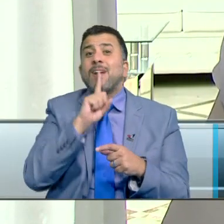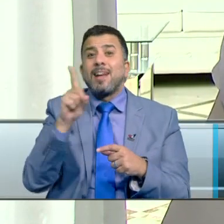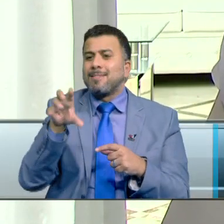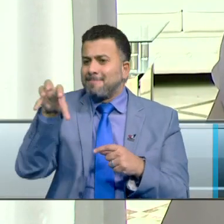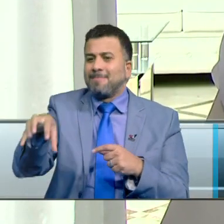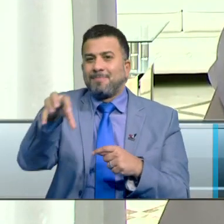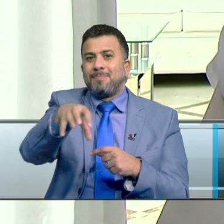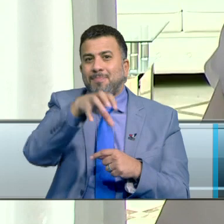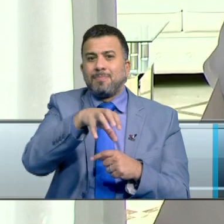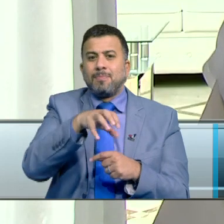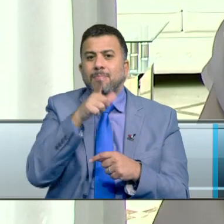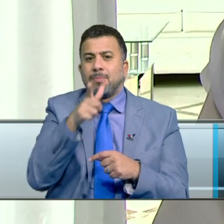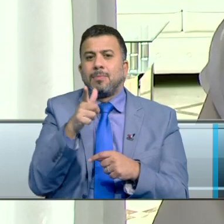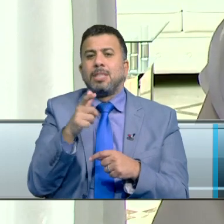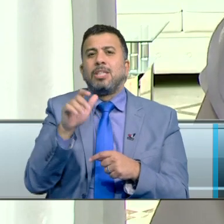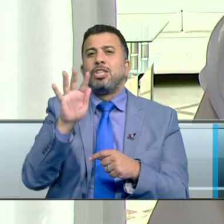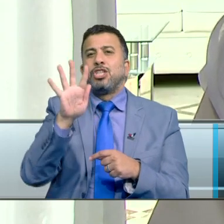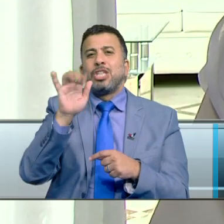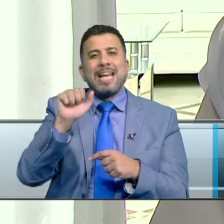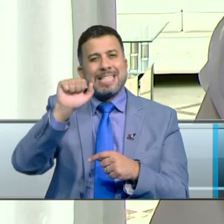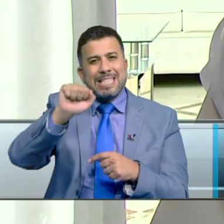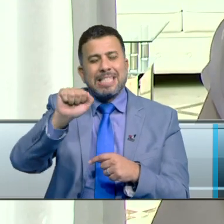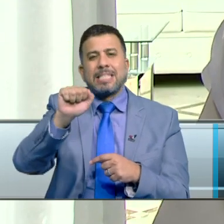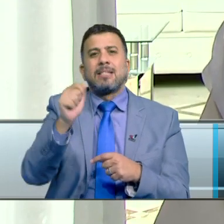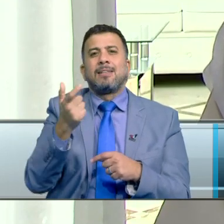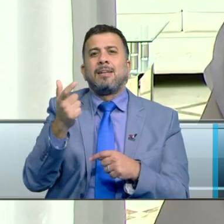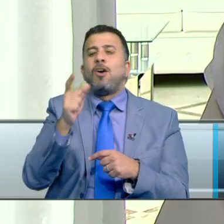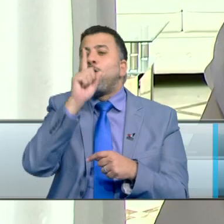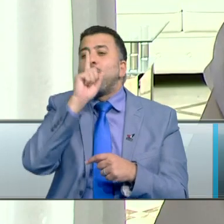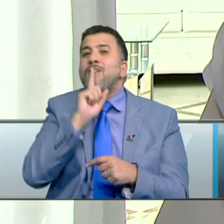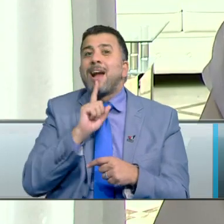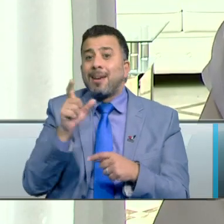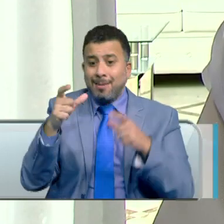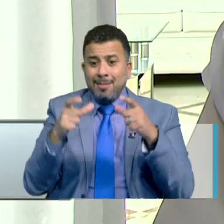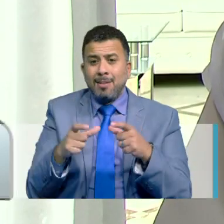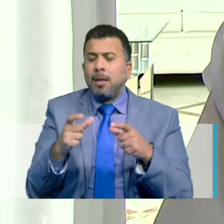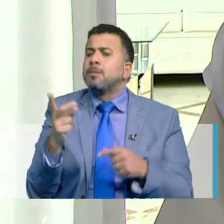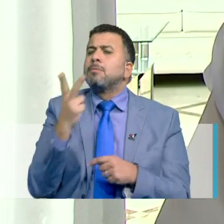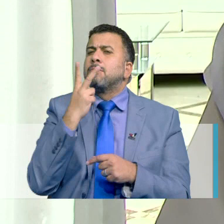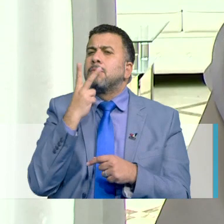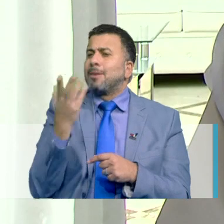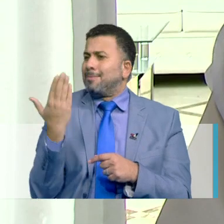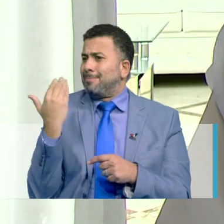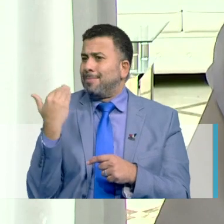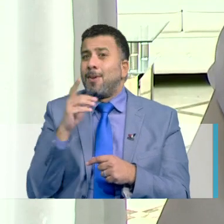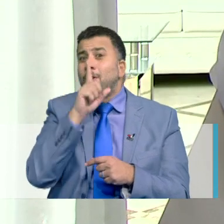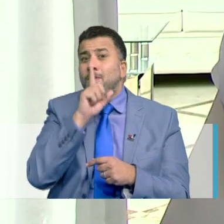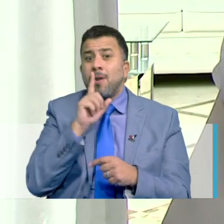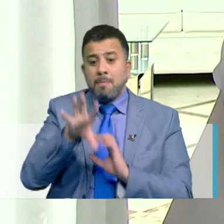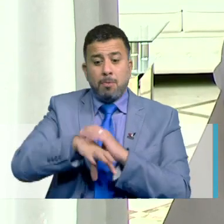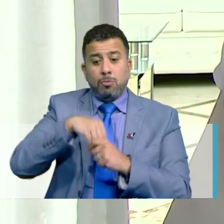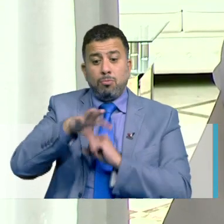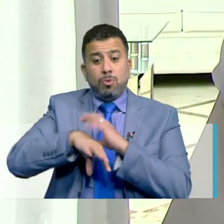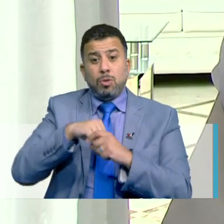ومناطق المدينة منها منطقة شيص ومدينة خورفكان يمكن شهدت في الفترة الأخيرة